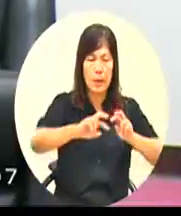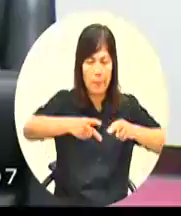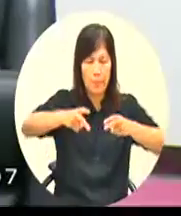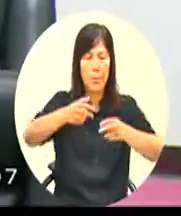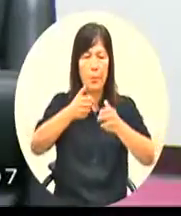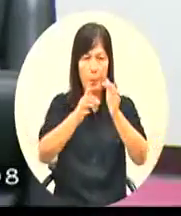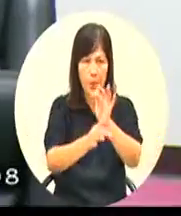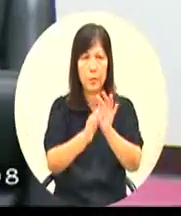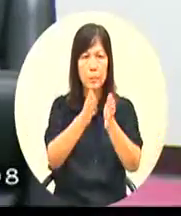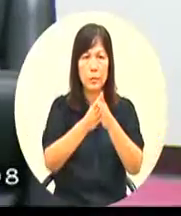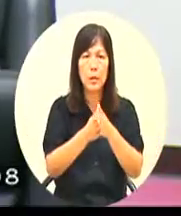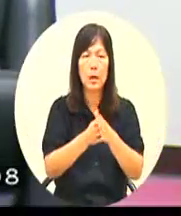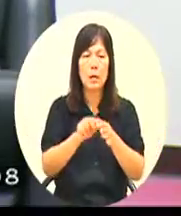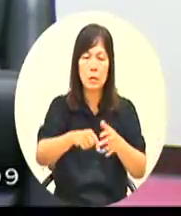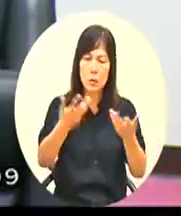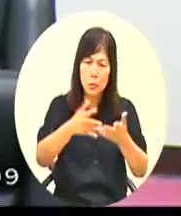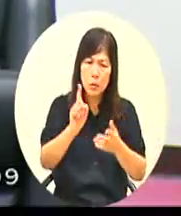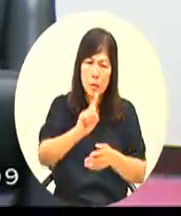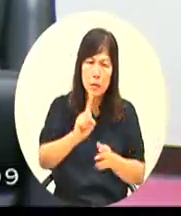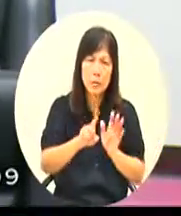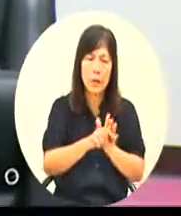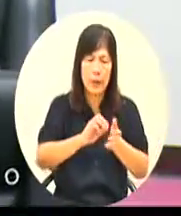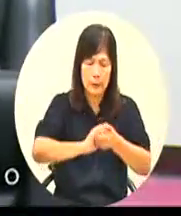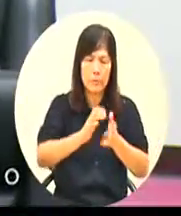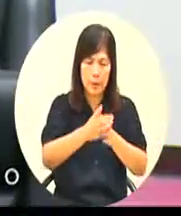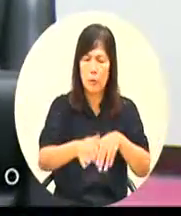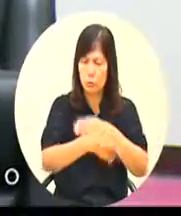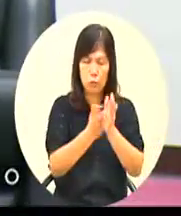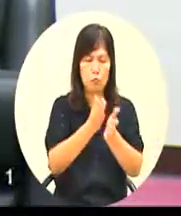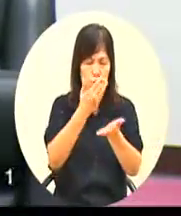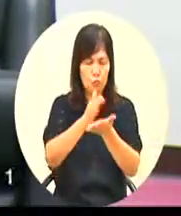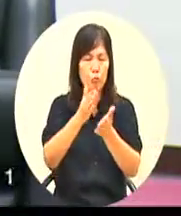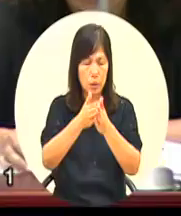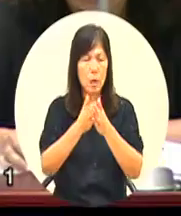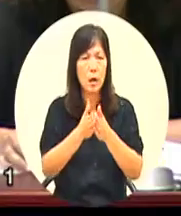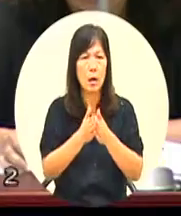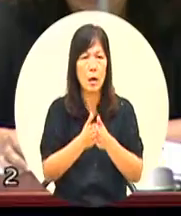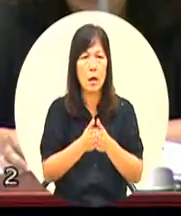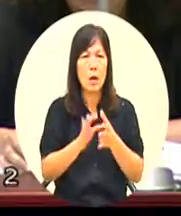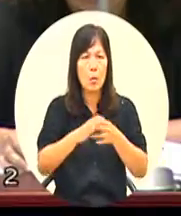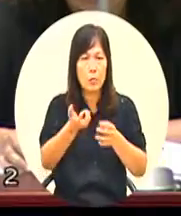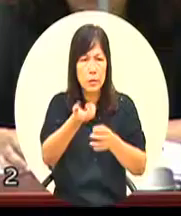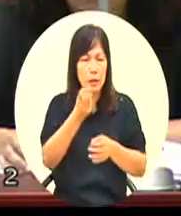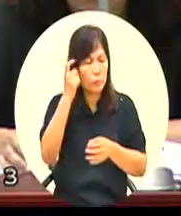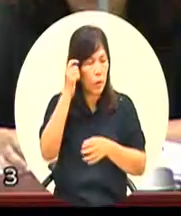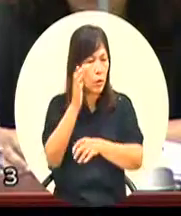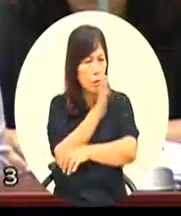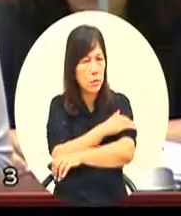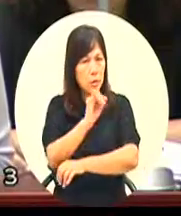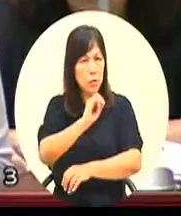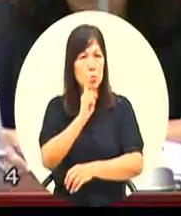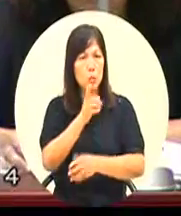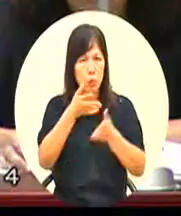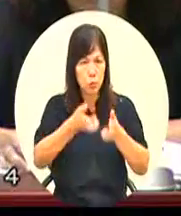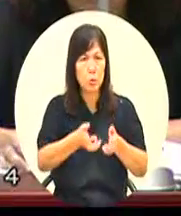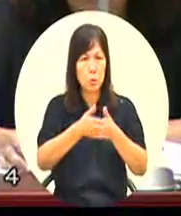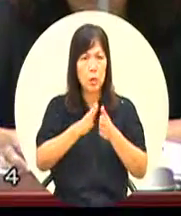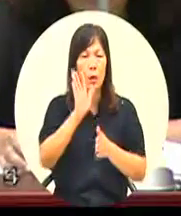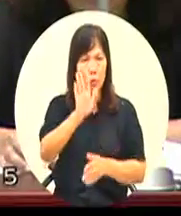好，但是问题的症结点一定要把它做好。 好，我想陈议员有讲到重点哦，因为其